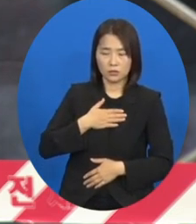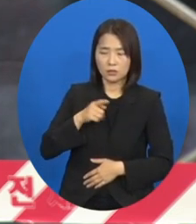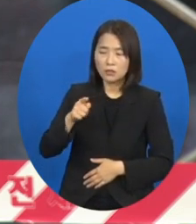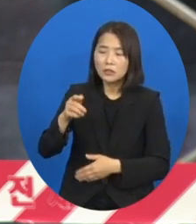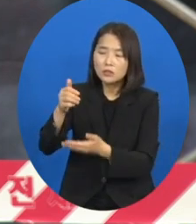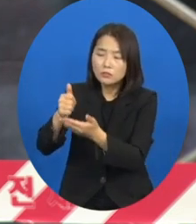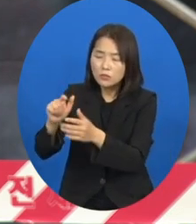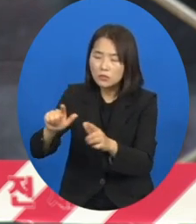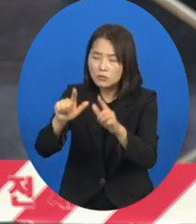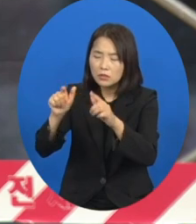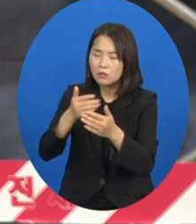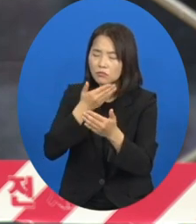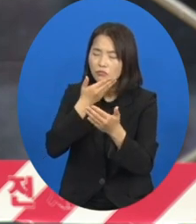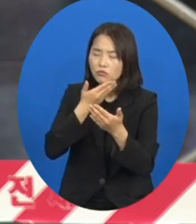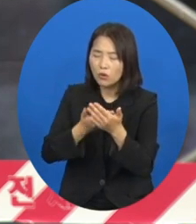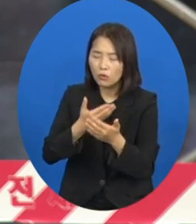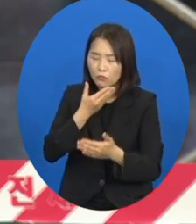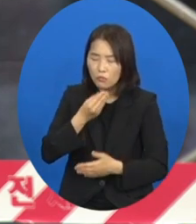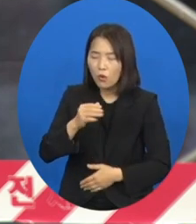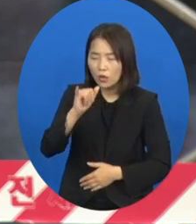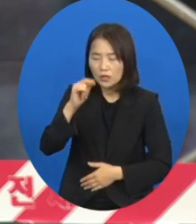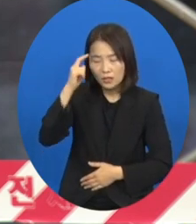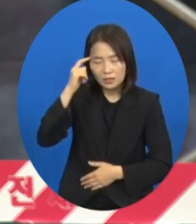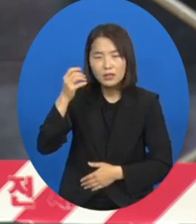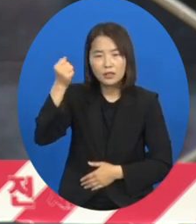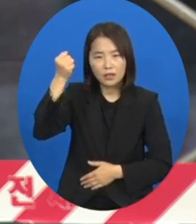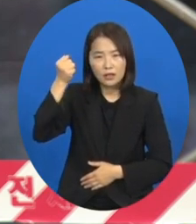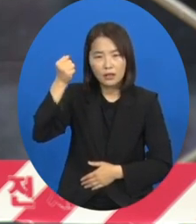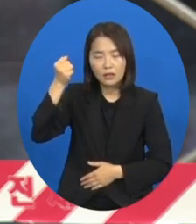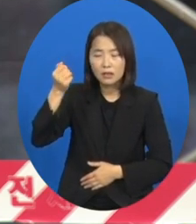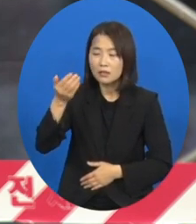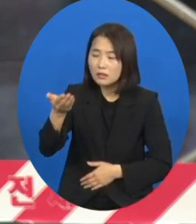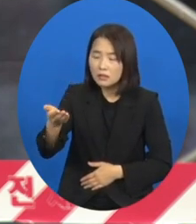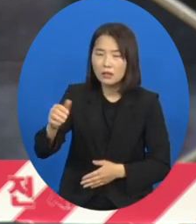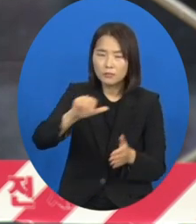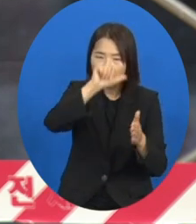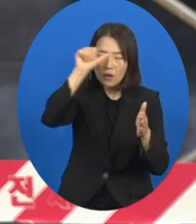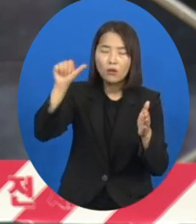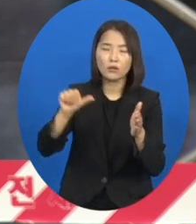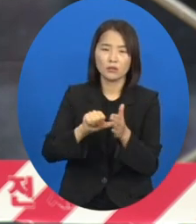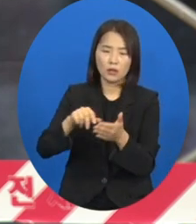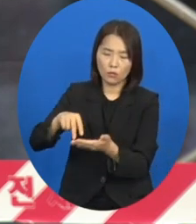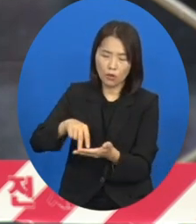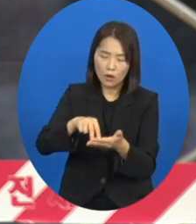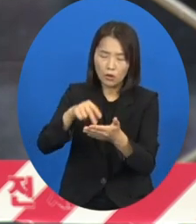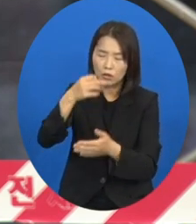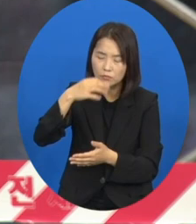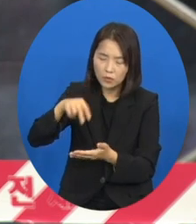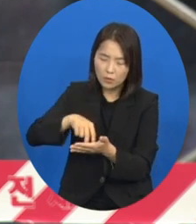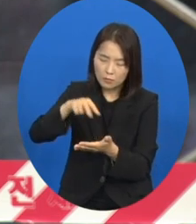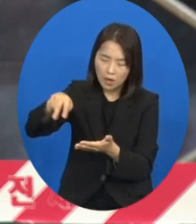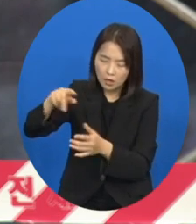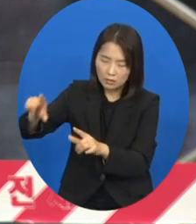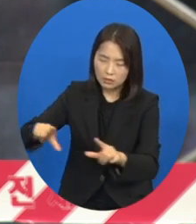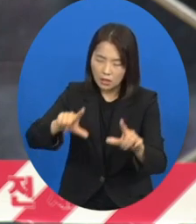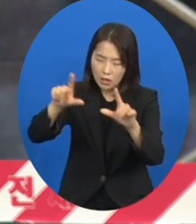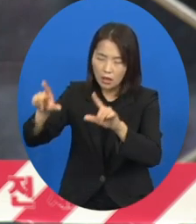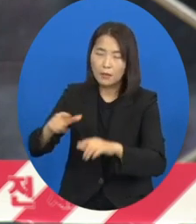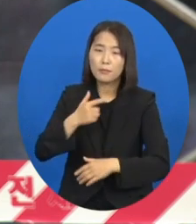귀하고 복되다라고 생각이 들었습니다. 그의 평생에 외롭고 힘들고 방황하는 삶을 사셨는데